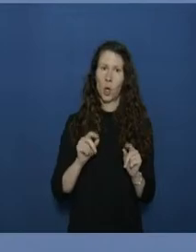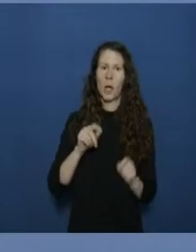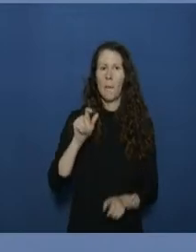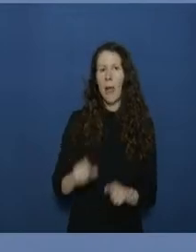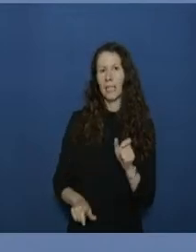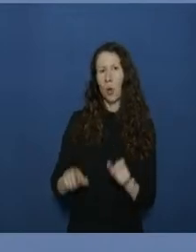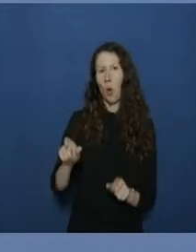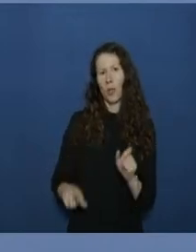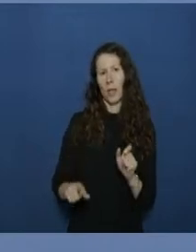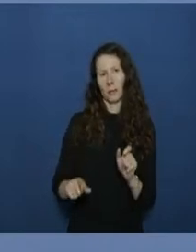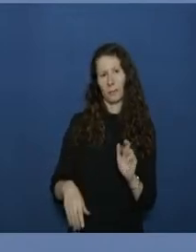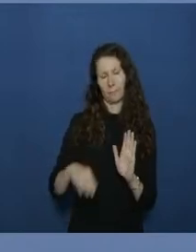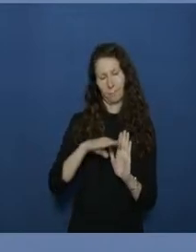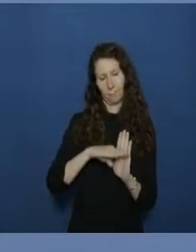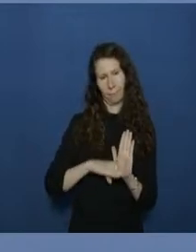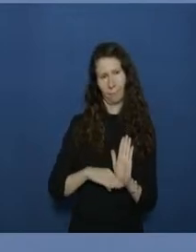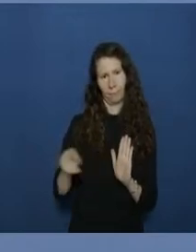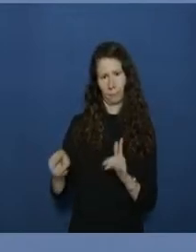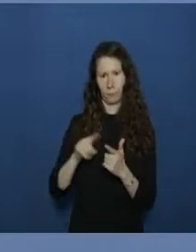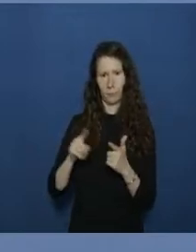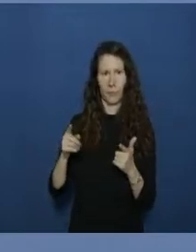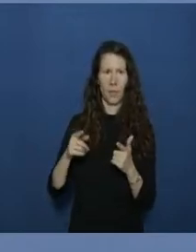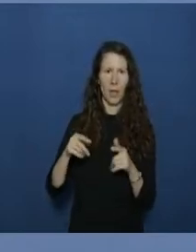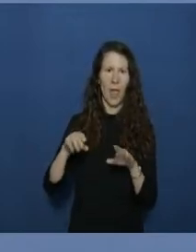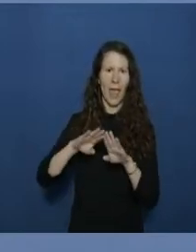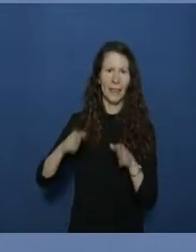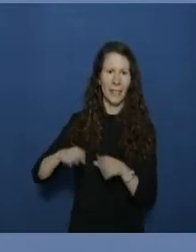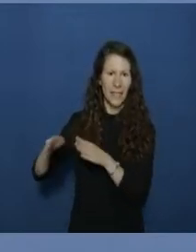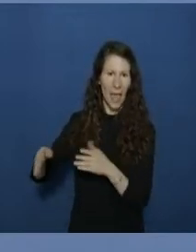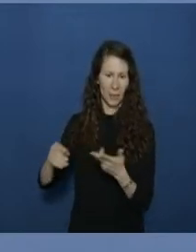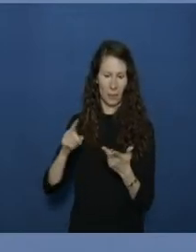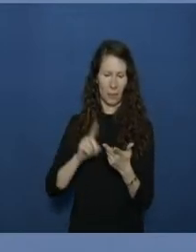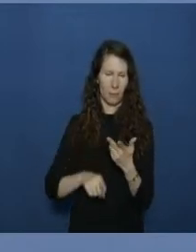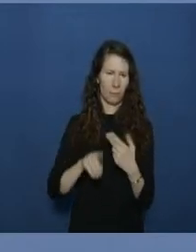Personen, von Entitäten, von Unternehmen,